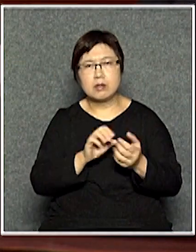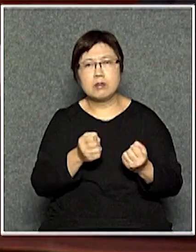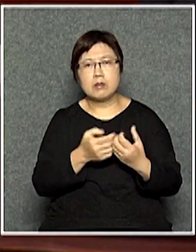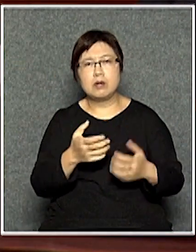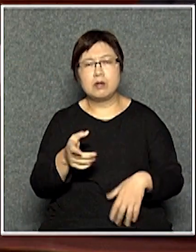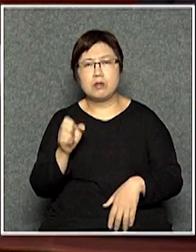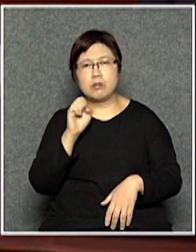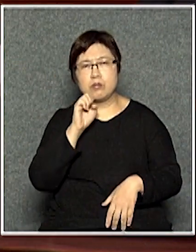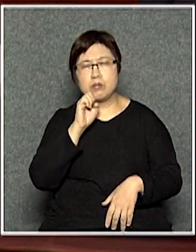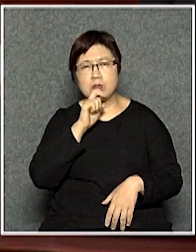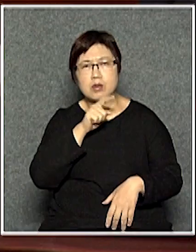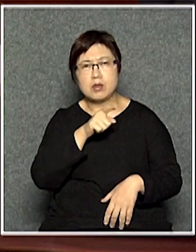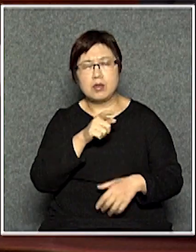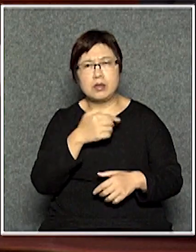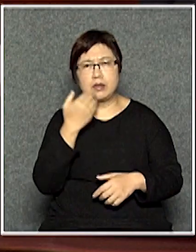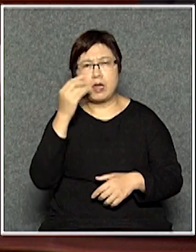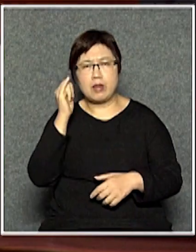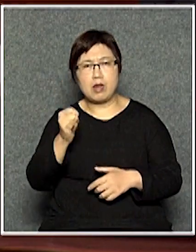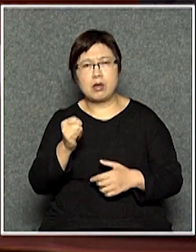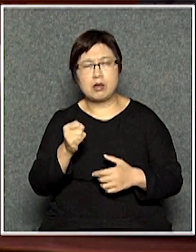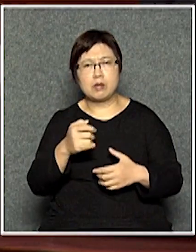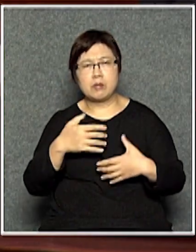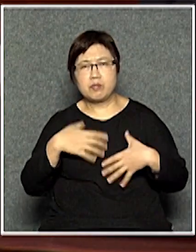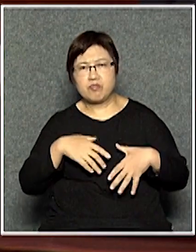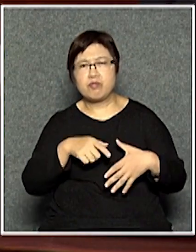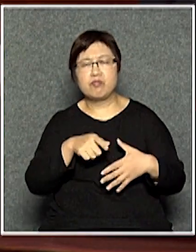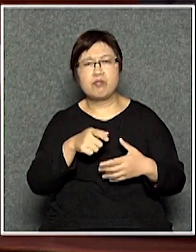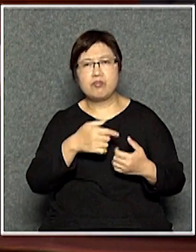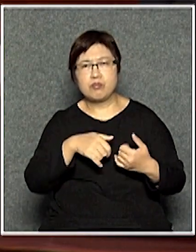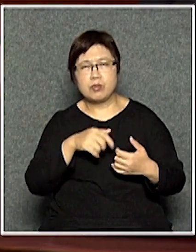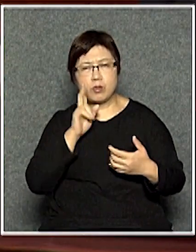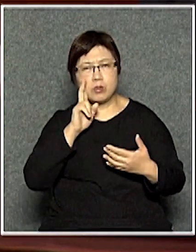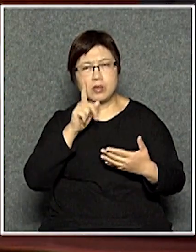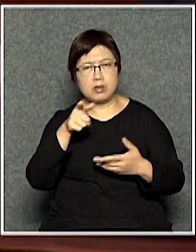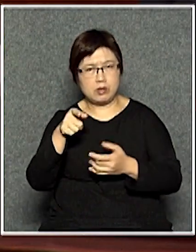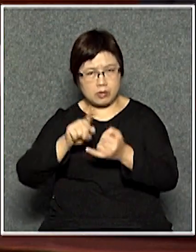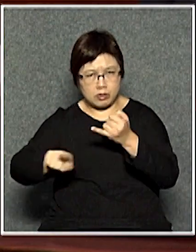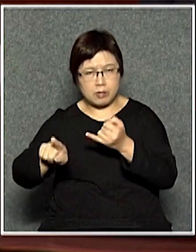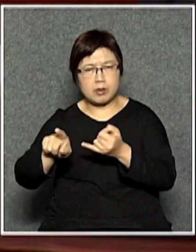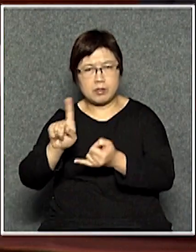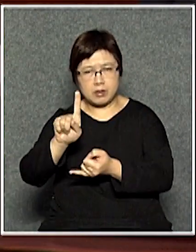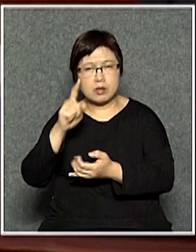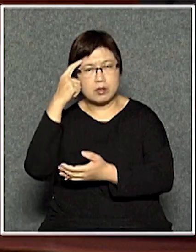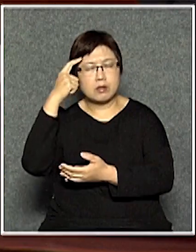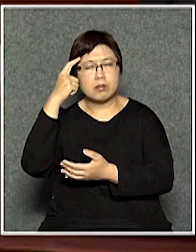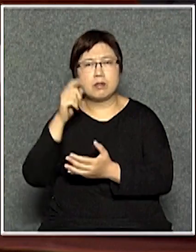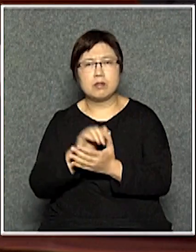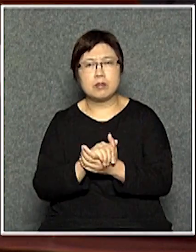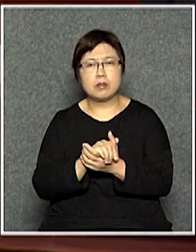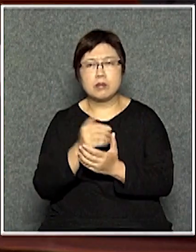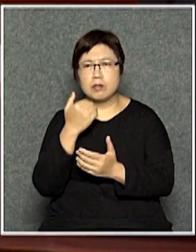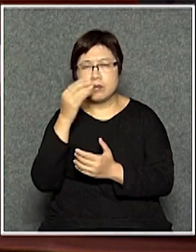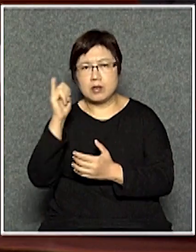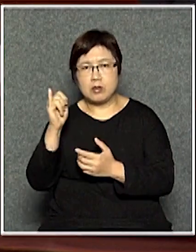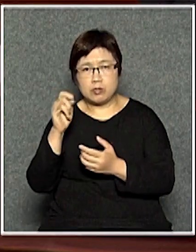做？彈劾的鬧劇，因為大家都知道彈劾最終的結果是什麼。彈劾就算通